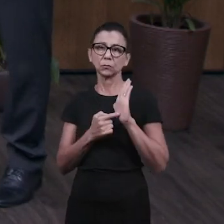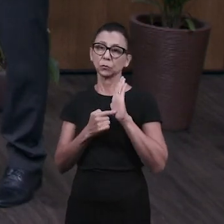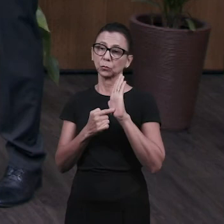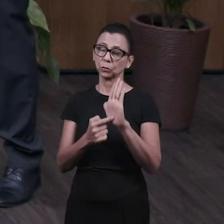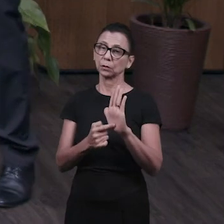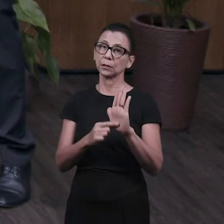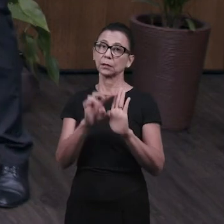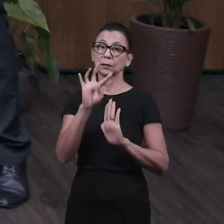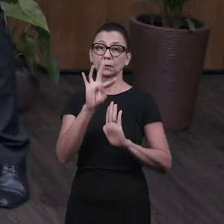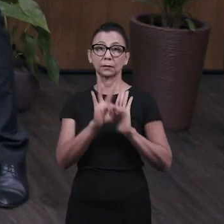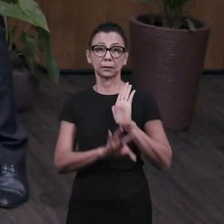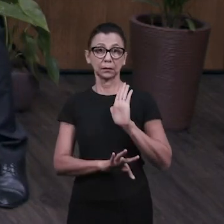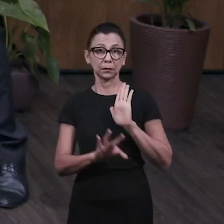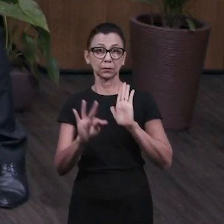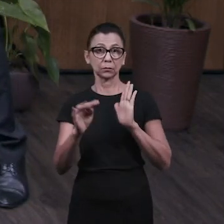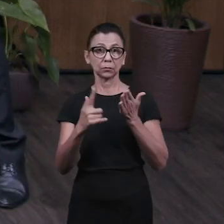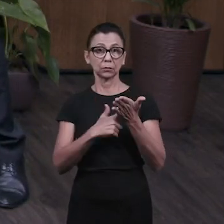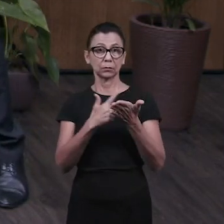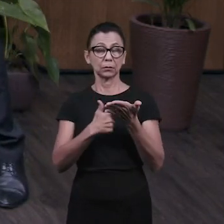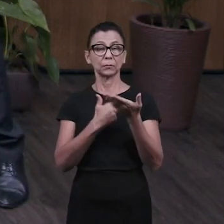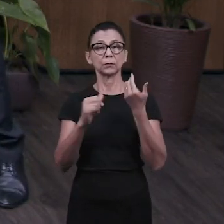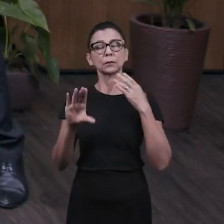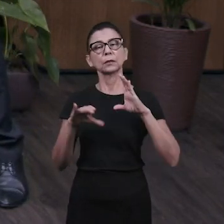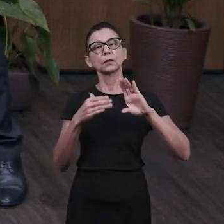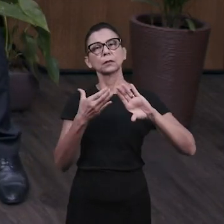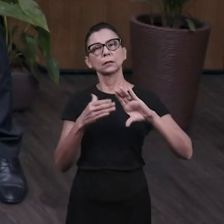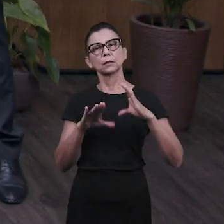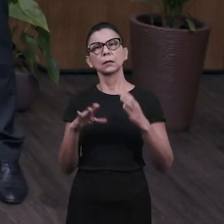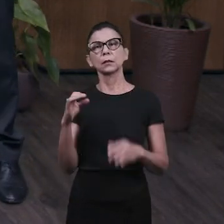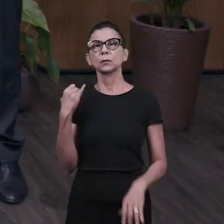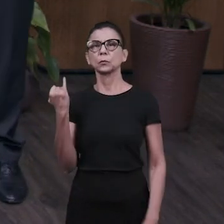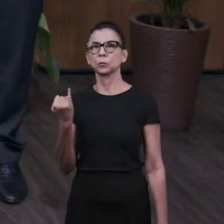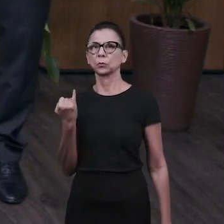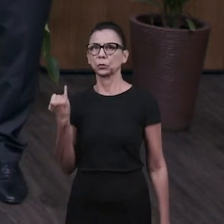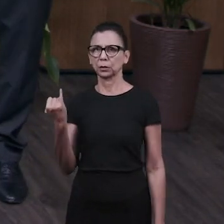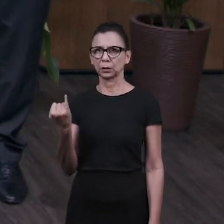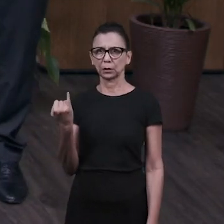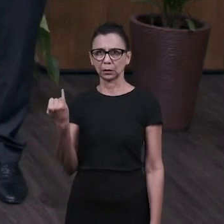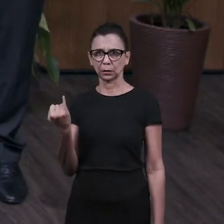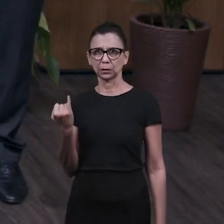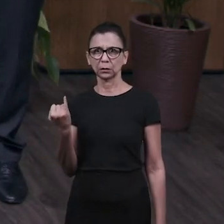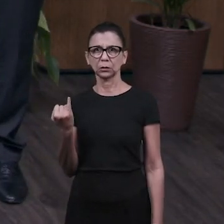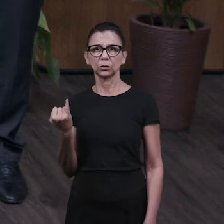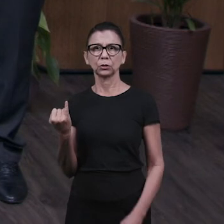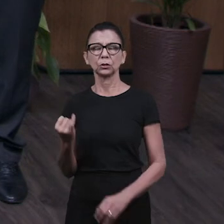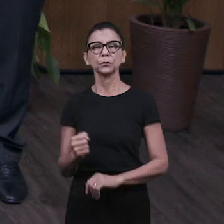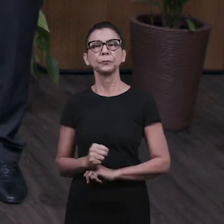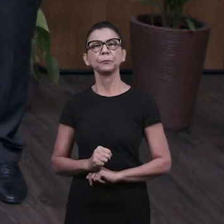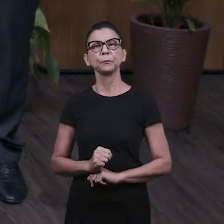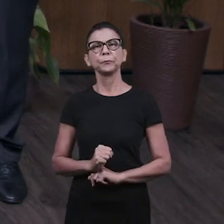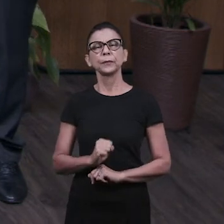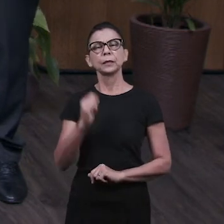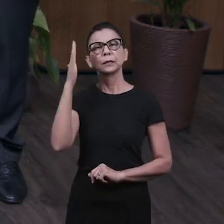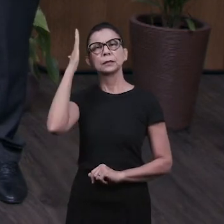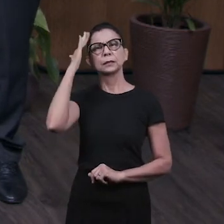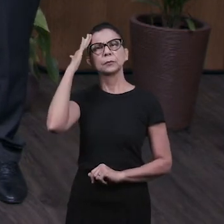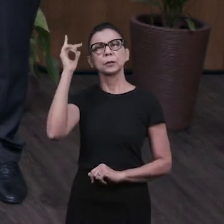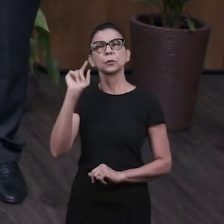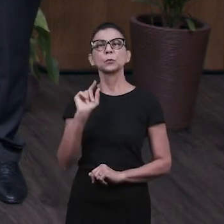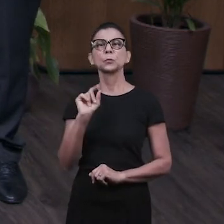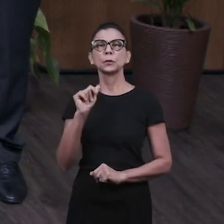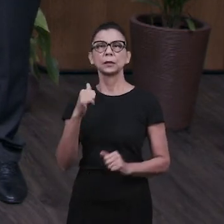avant ce texte de Cantiques, il est bon que tous puissent savoir que ce livre a été écrit par un